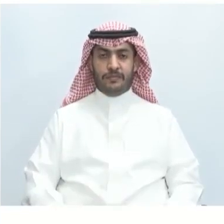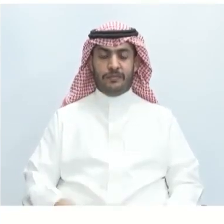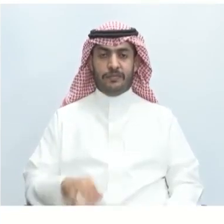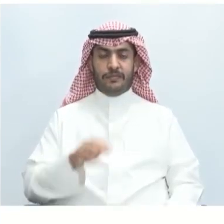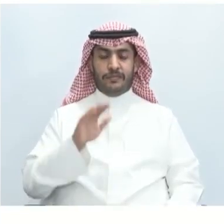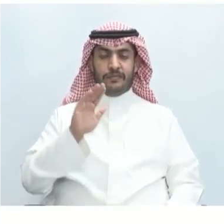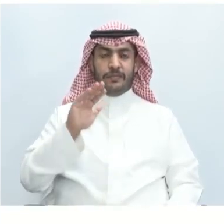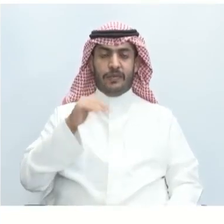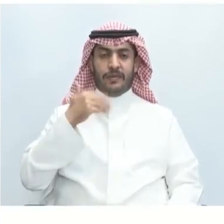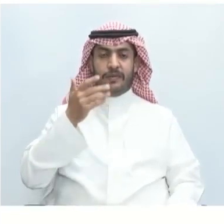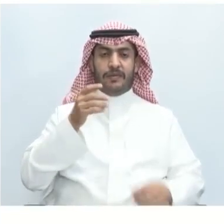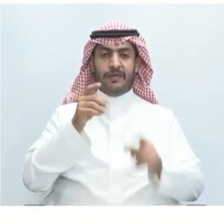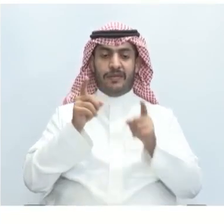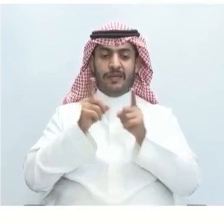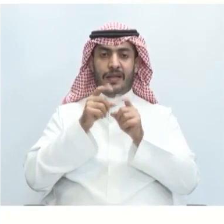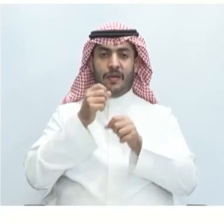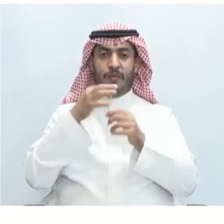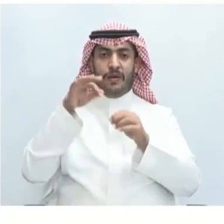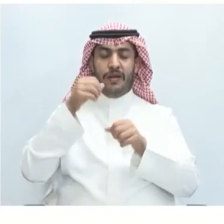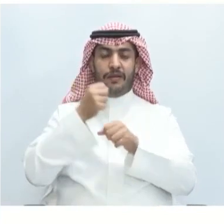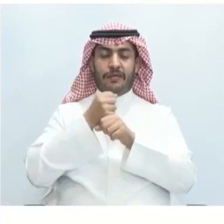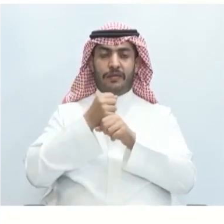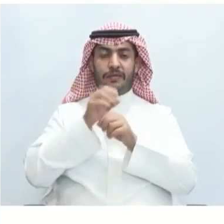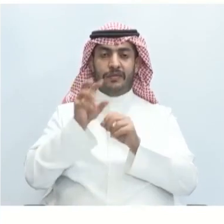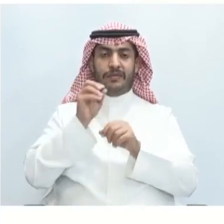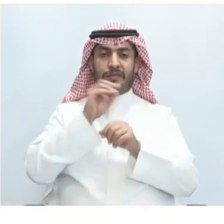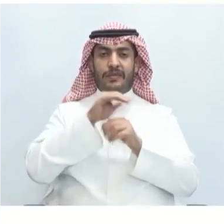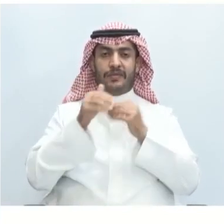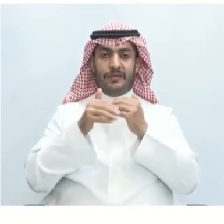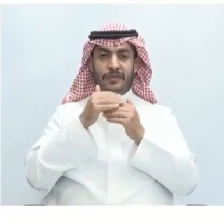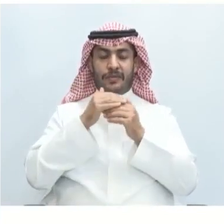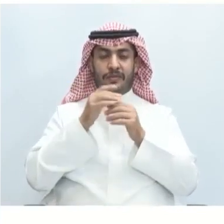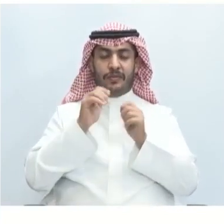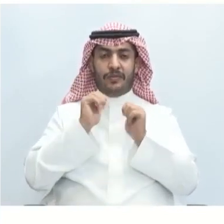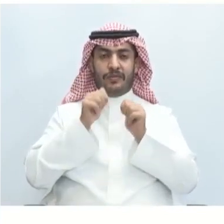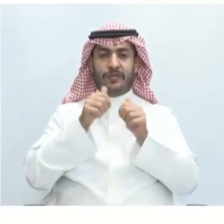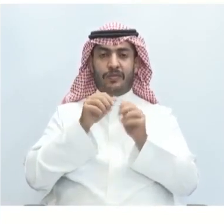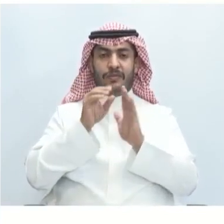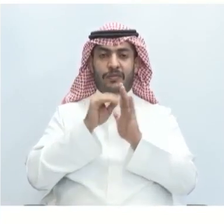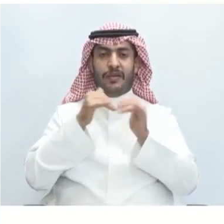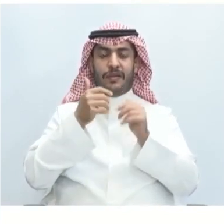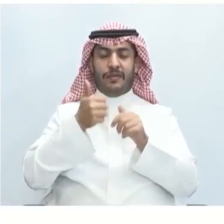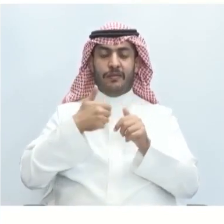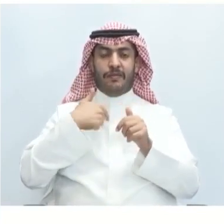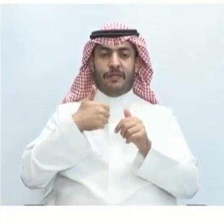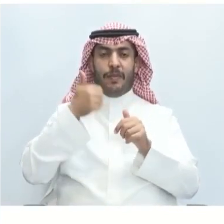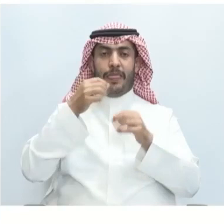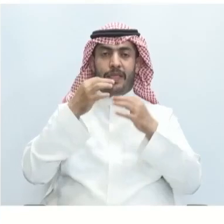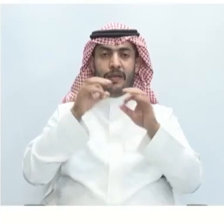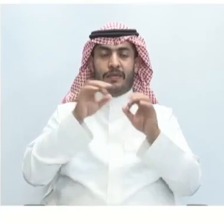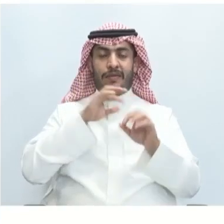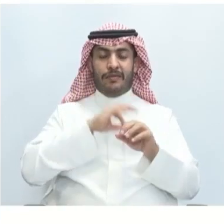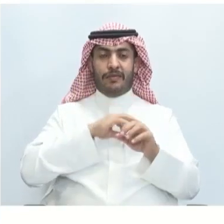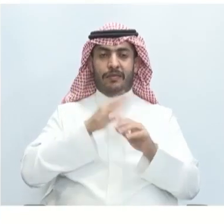ذلك ستنسق ورقه العمل ولصقها في ورقه عمل جديده وتفعل الاداه لتحسن اجمالي